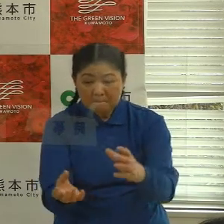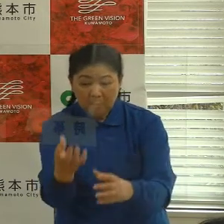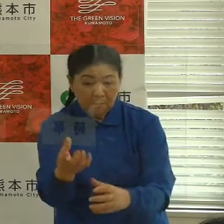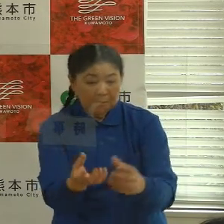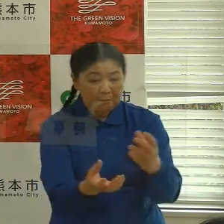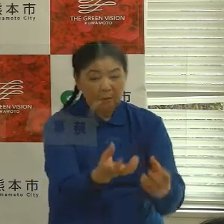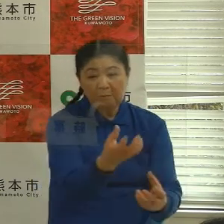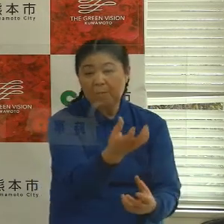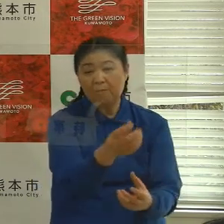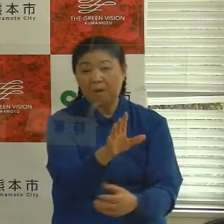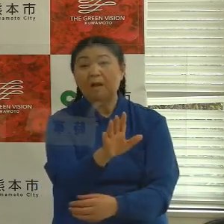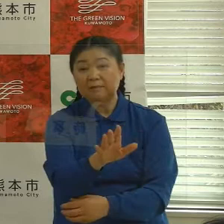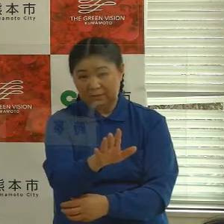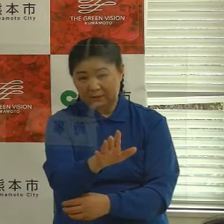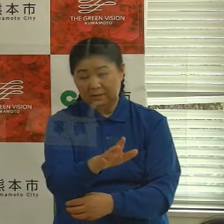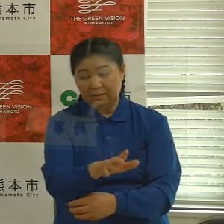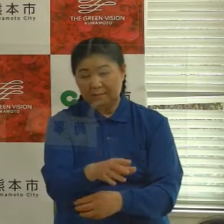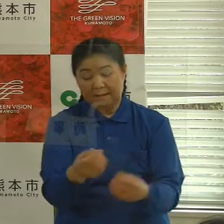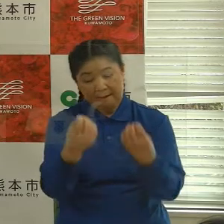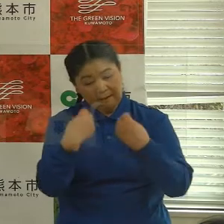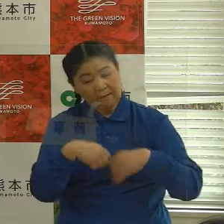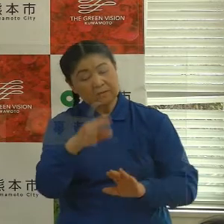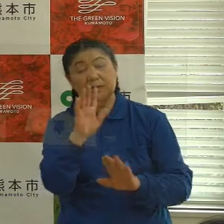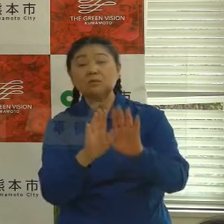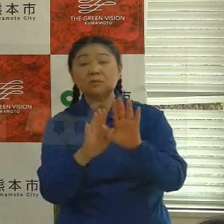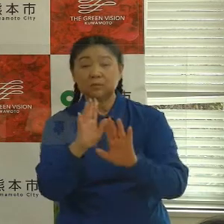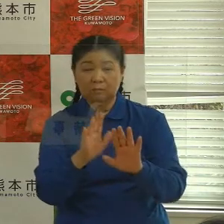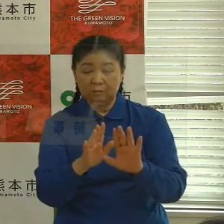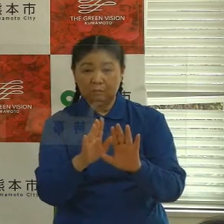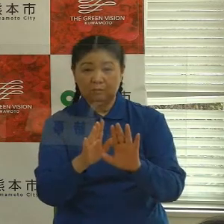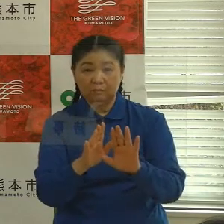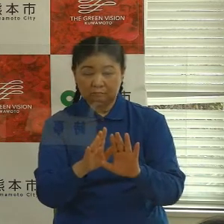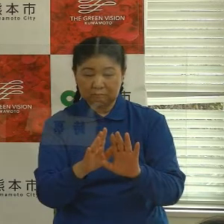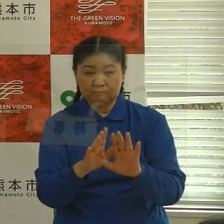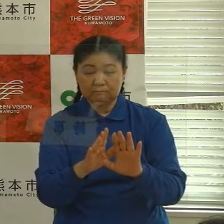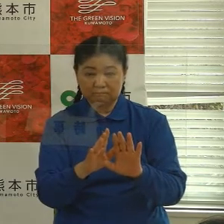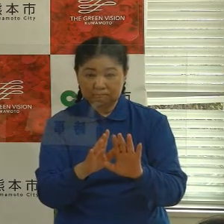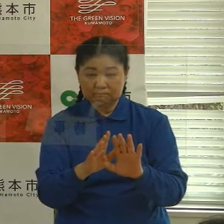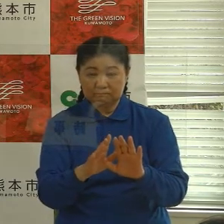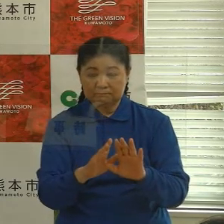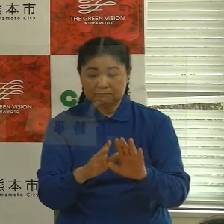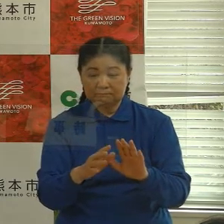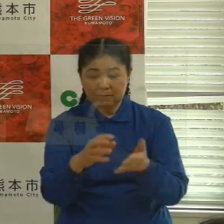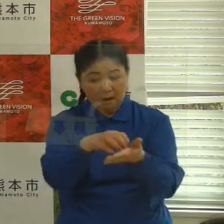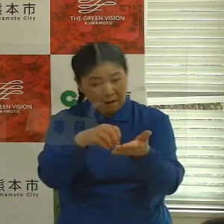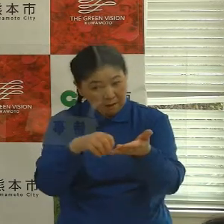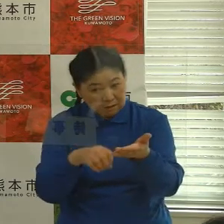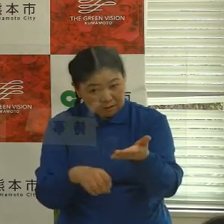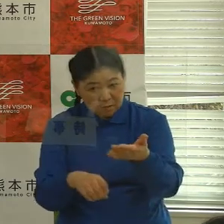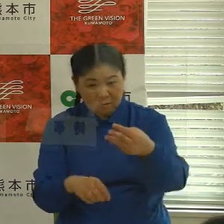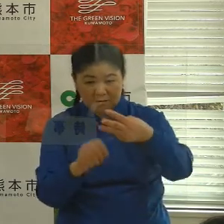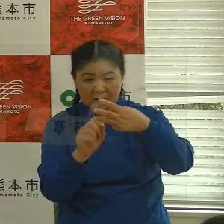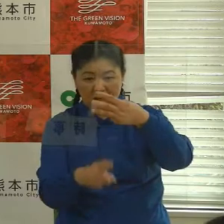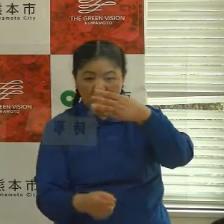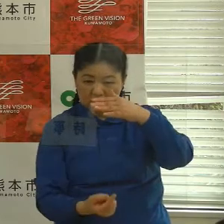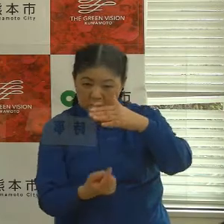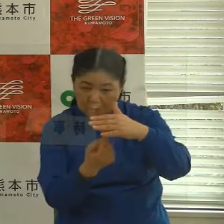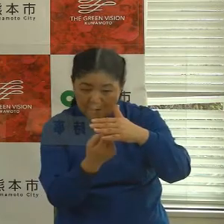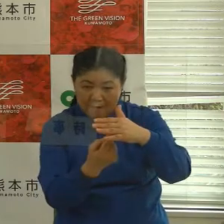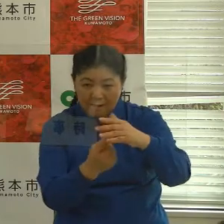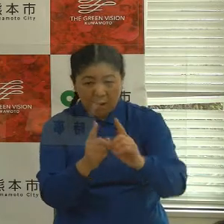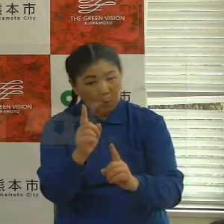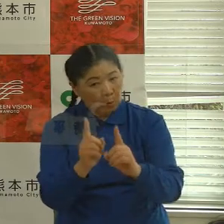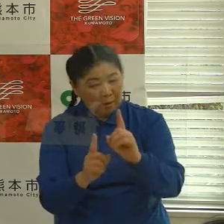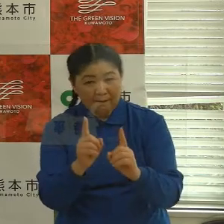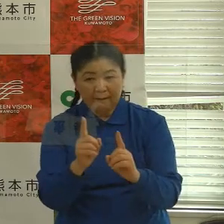していたということ、それから感染状況もですね、やはりこの解除を3月の上旬にするか